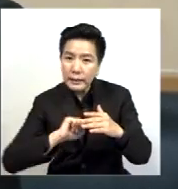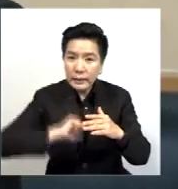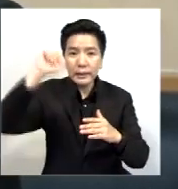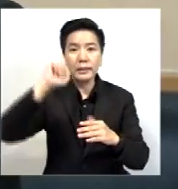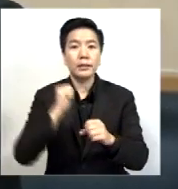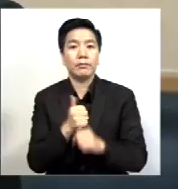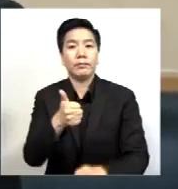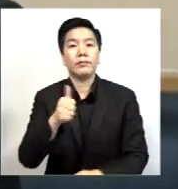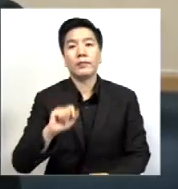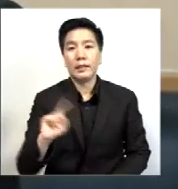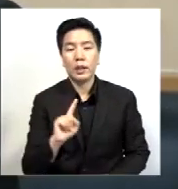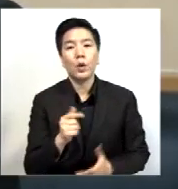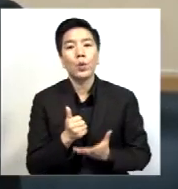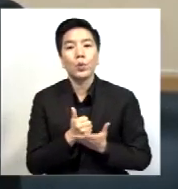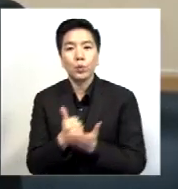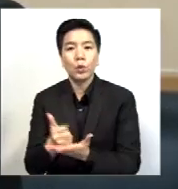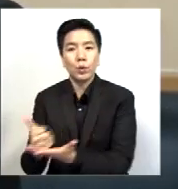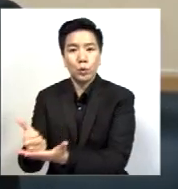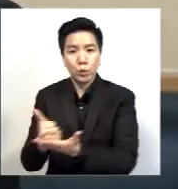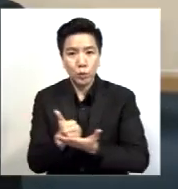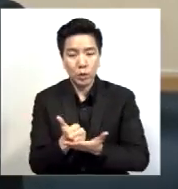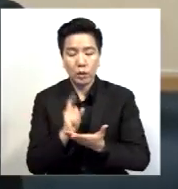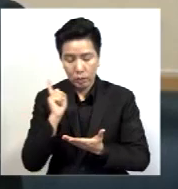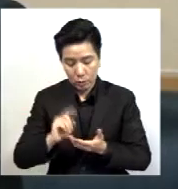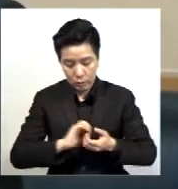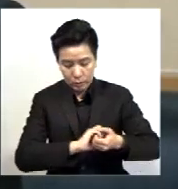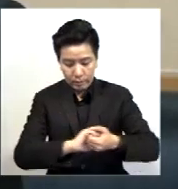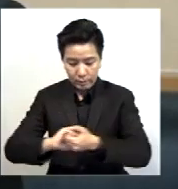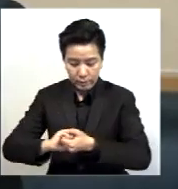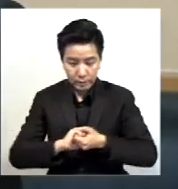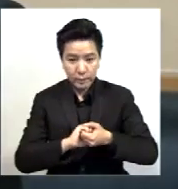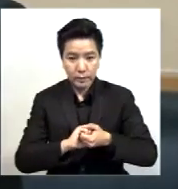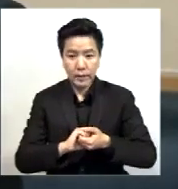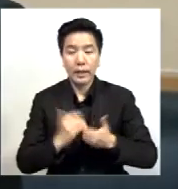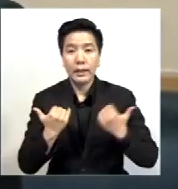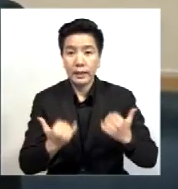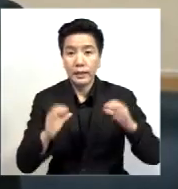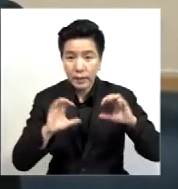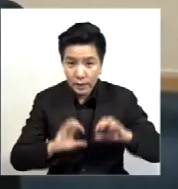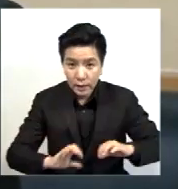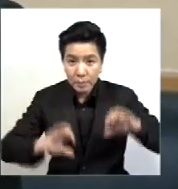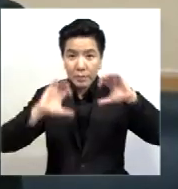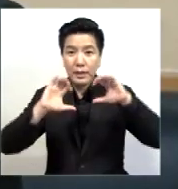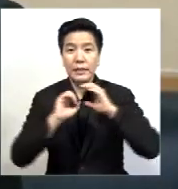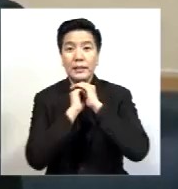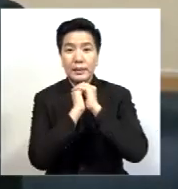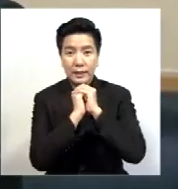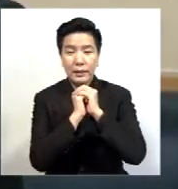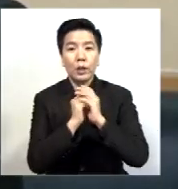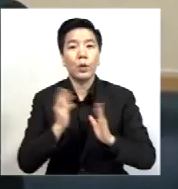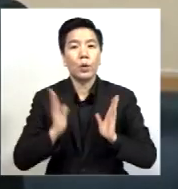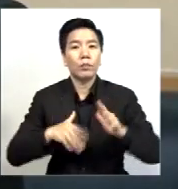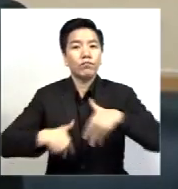ครามอันนี้ก็คือช่วยเหลือซึ่งกันและกันและสมานสามัคคีกันเพราะฉะนั้นรัฐบาลจีนและพี่น้องคนจีนก็ยินดีที่